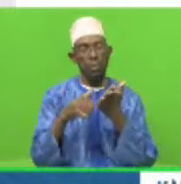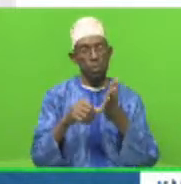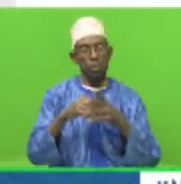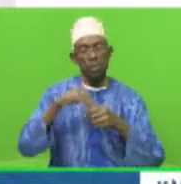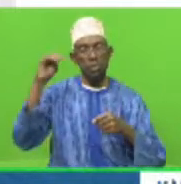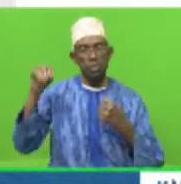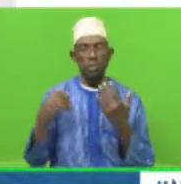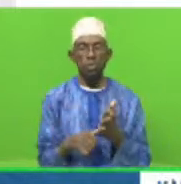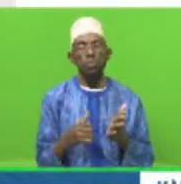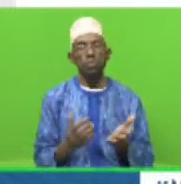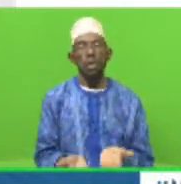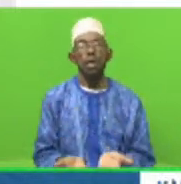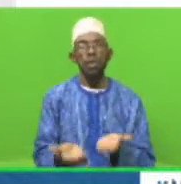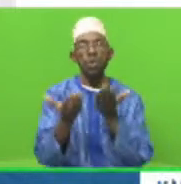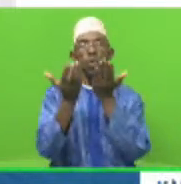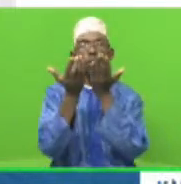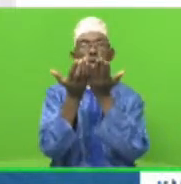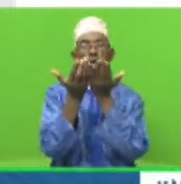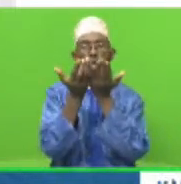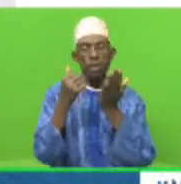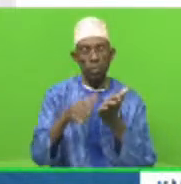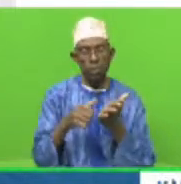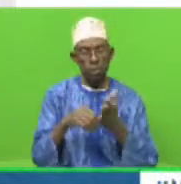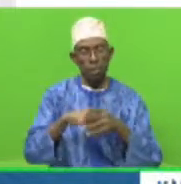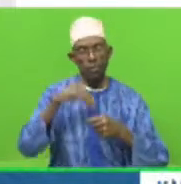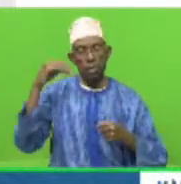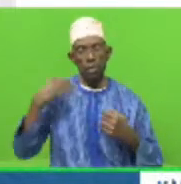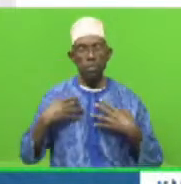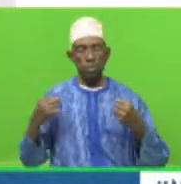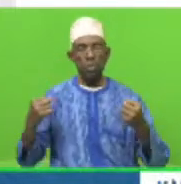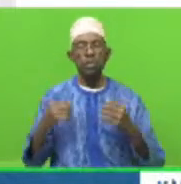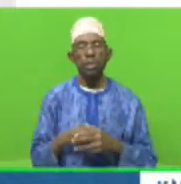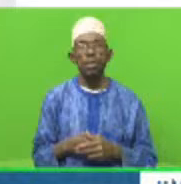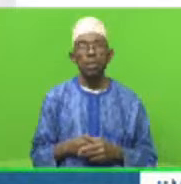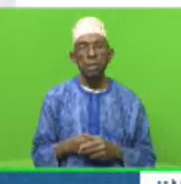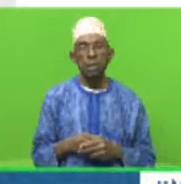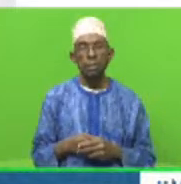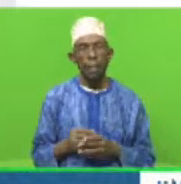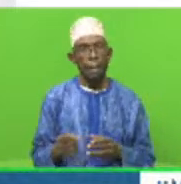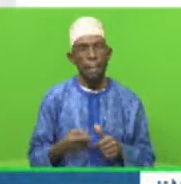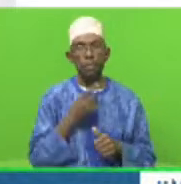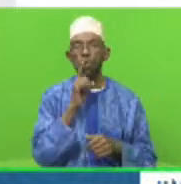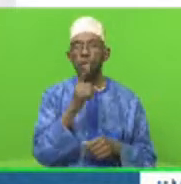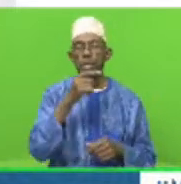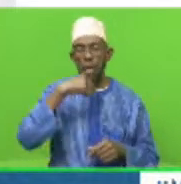المسلمين البلاء، اللهم اكشف عن المسلمين البلاء. اللهم تول